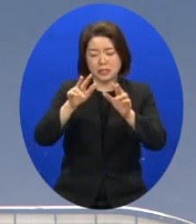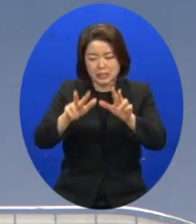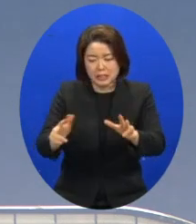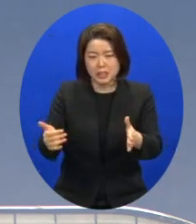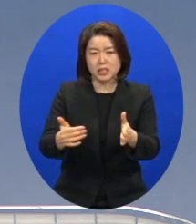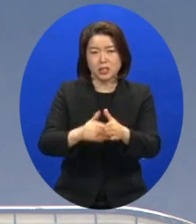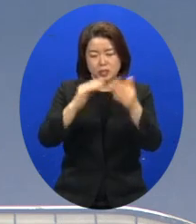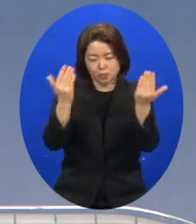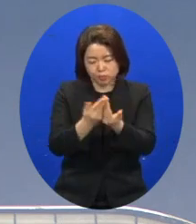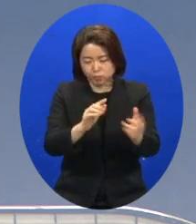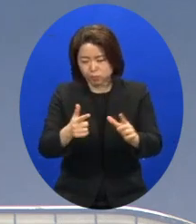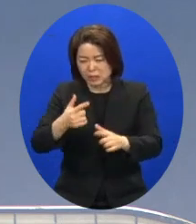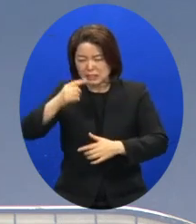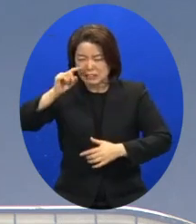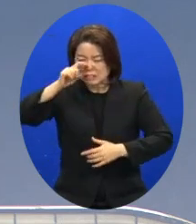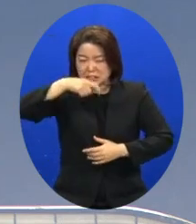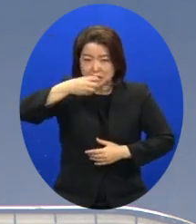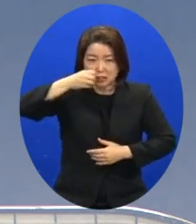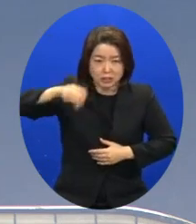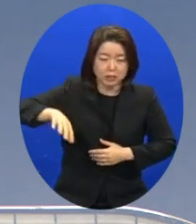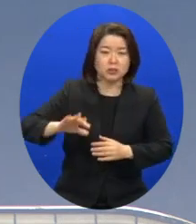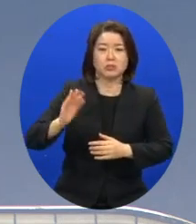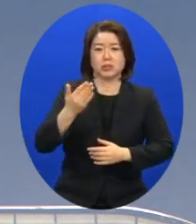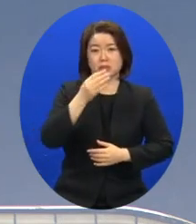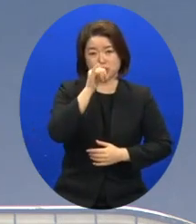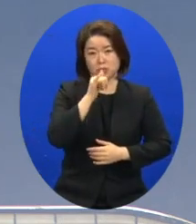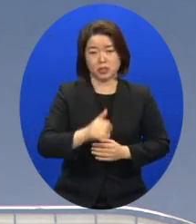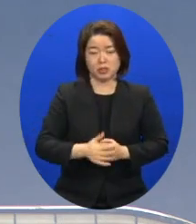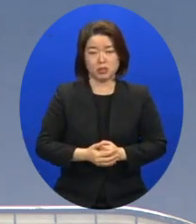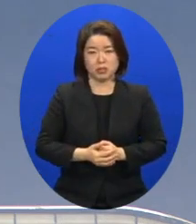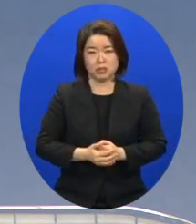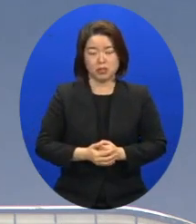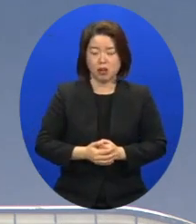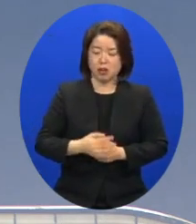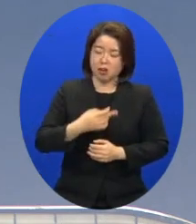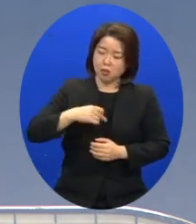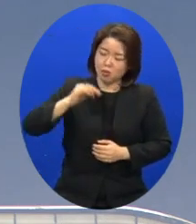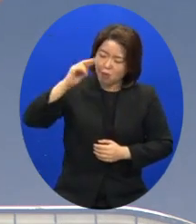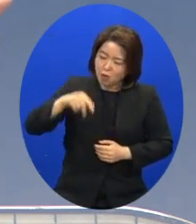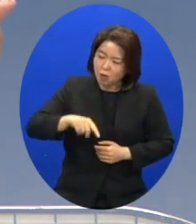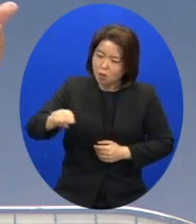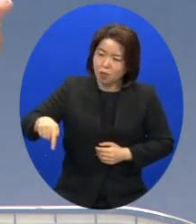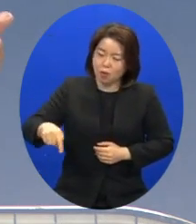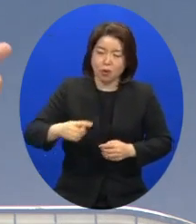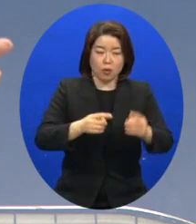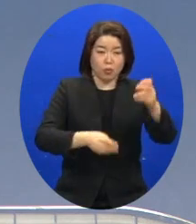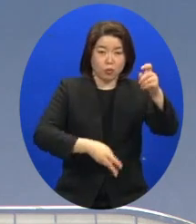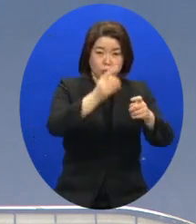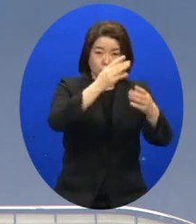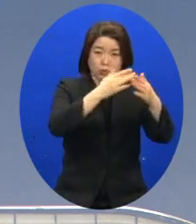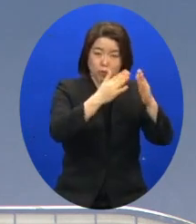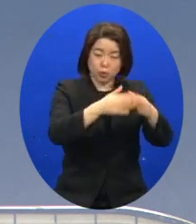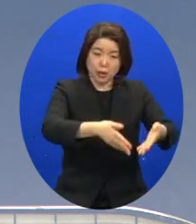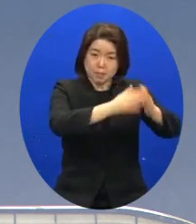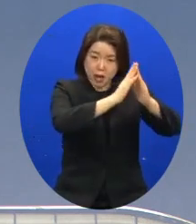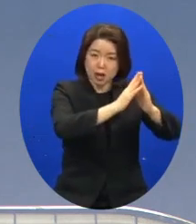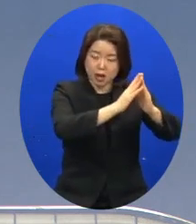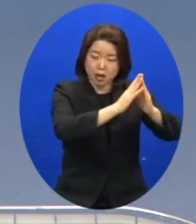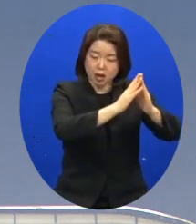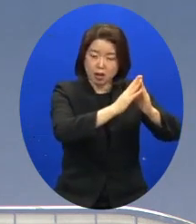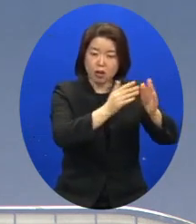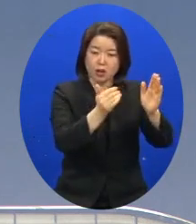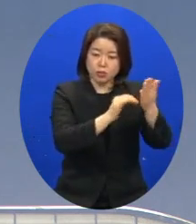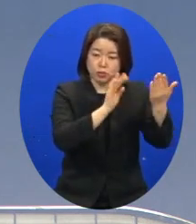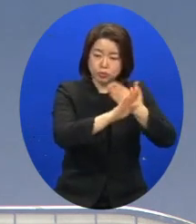처럼 되었습니다 여러분 사도들이 고린도 교회를 개척하고 그리고 복음을 전하러 나가서